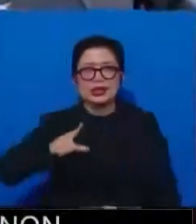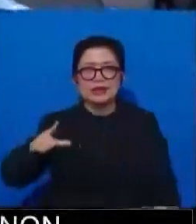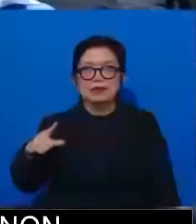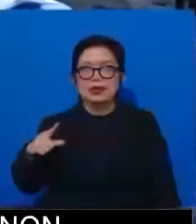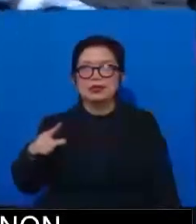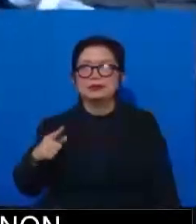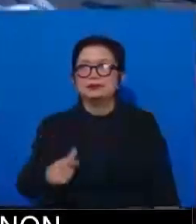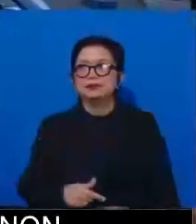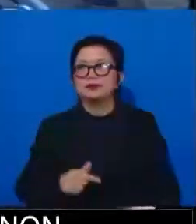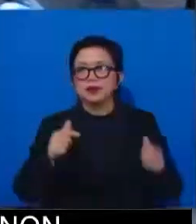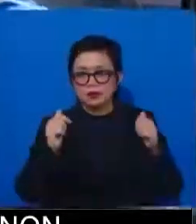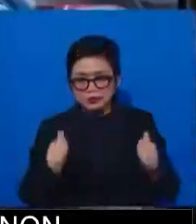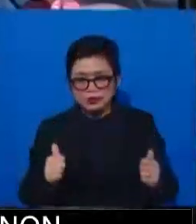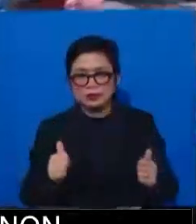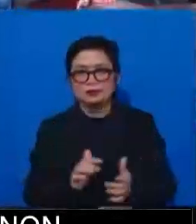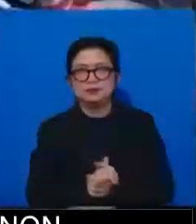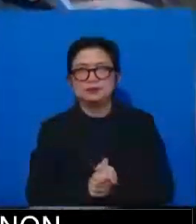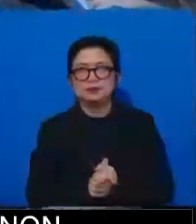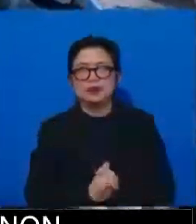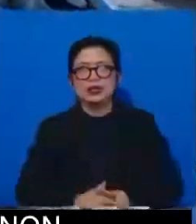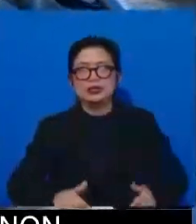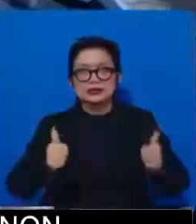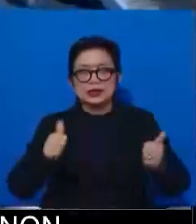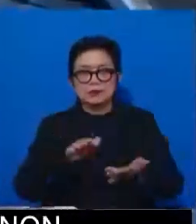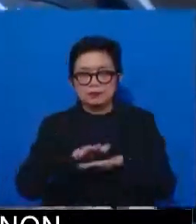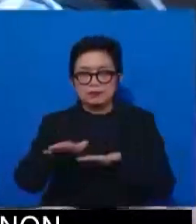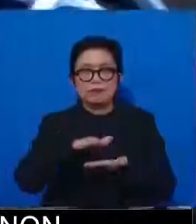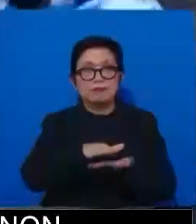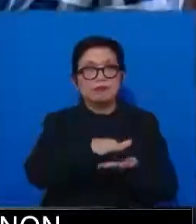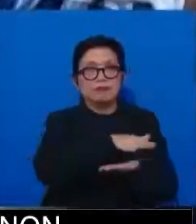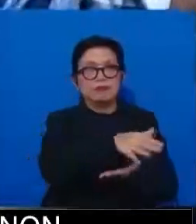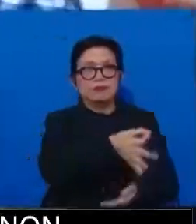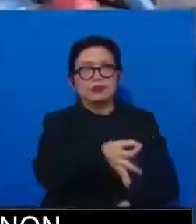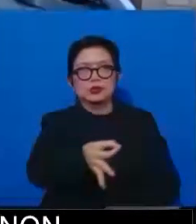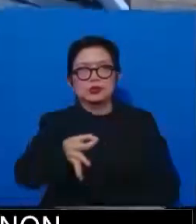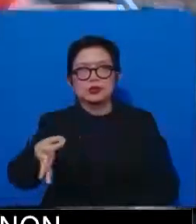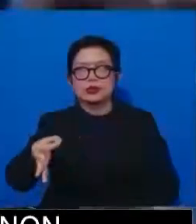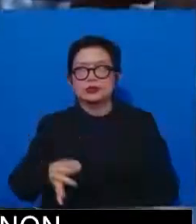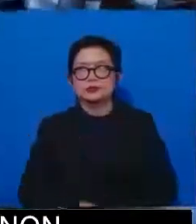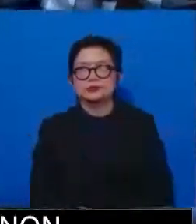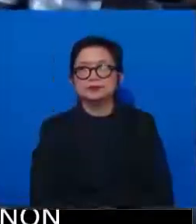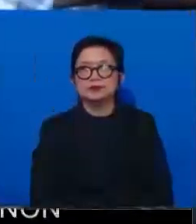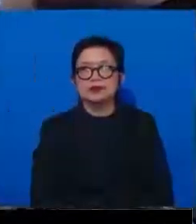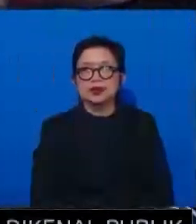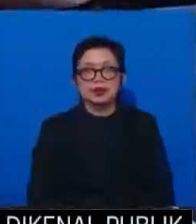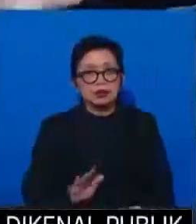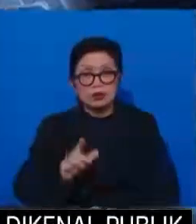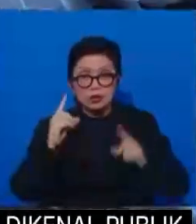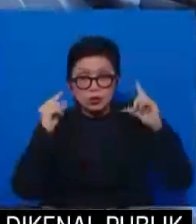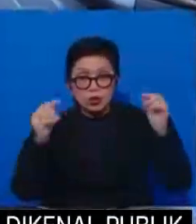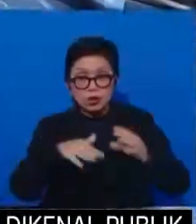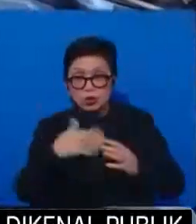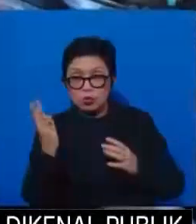akhirnya garamnya sudah jadi dan siap dikirim ke berbagai kota, ya. Tidak hanya di Jawa, tapi sampai luar